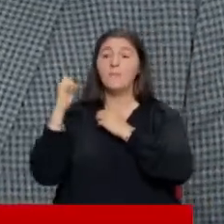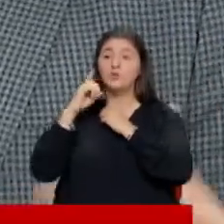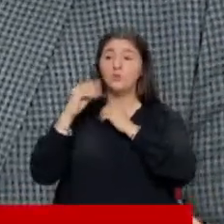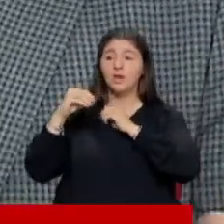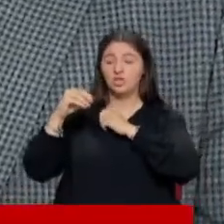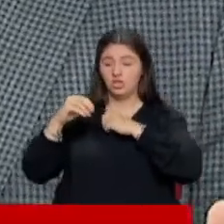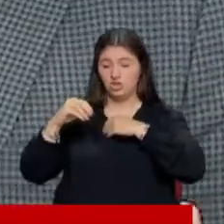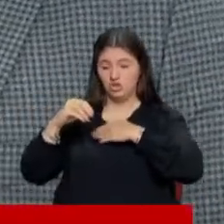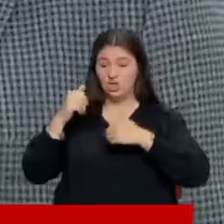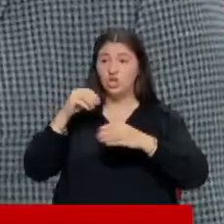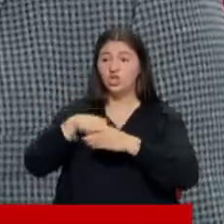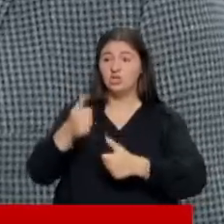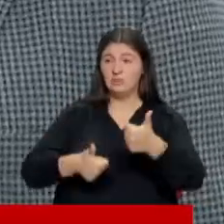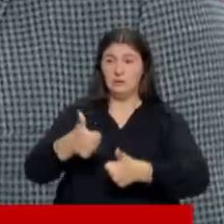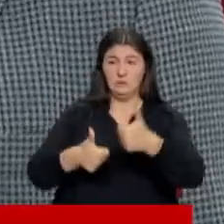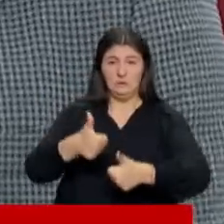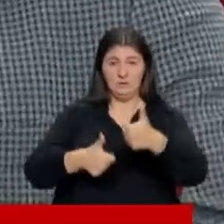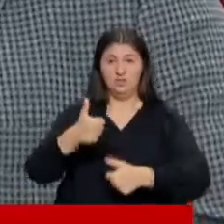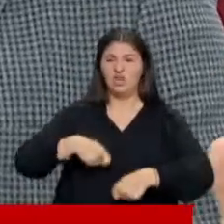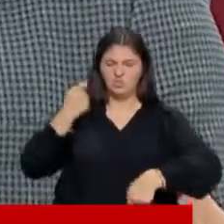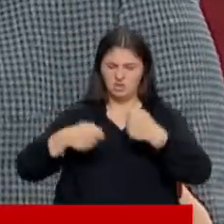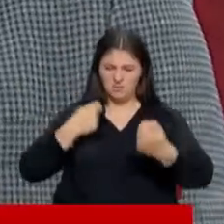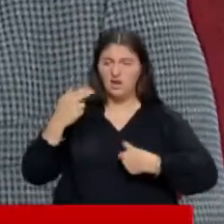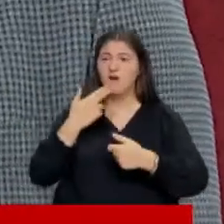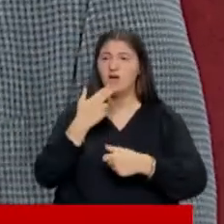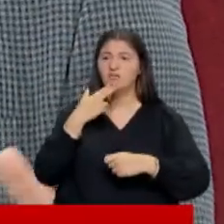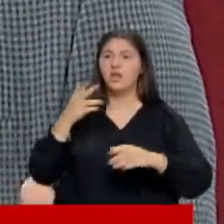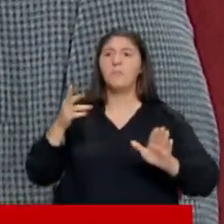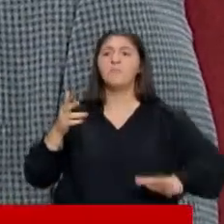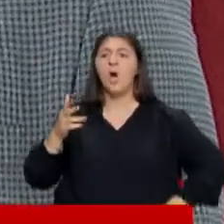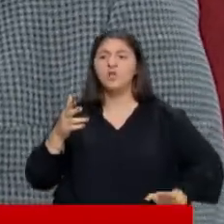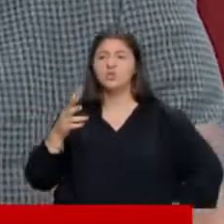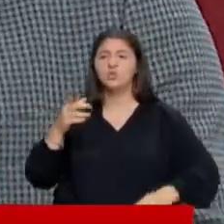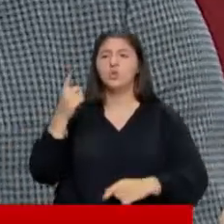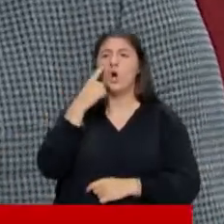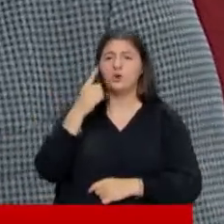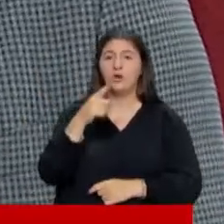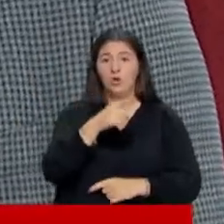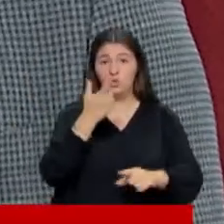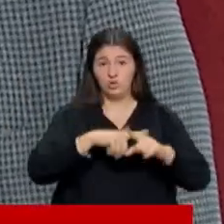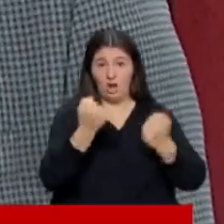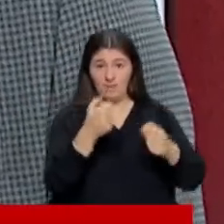olmak için yarışa girmişler birbirleriyle saçma sapan kadınların baldır bacağı